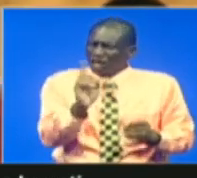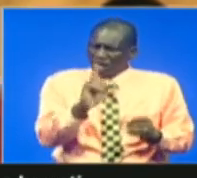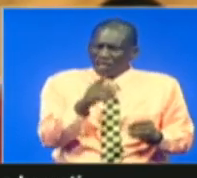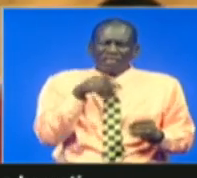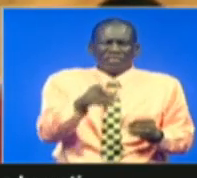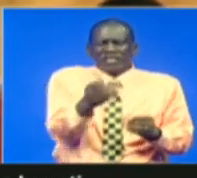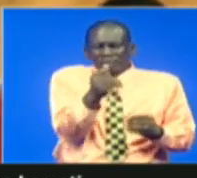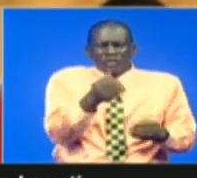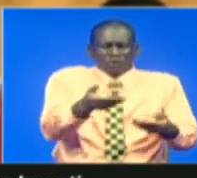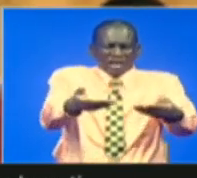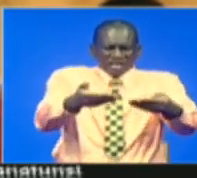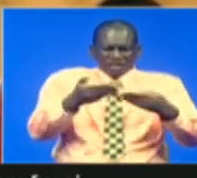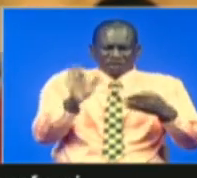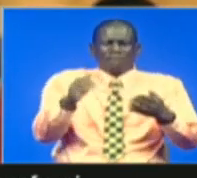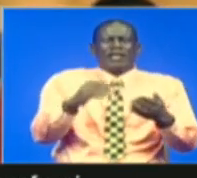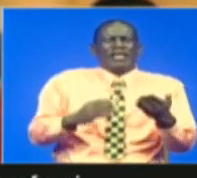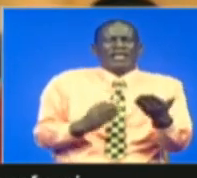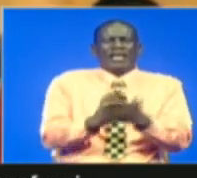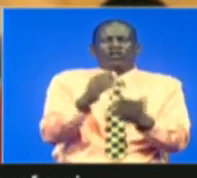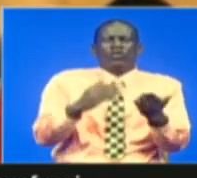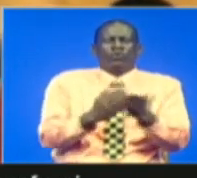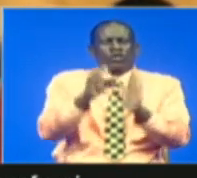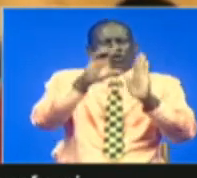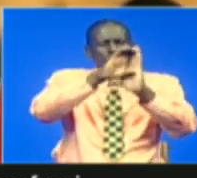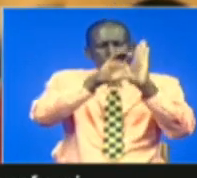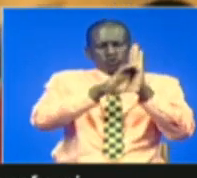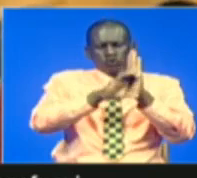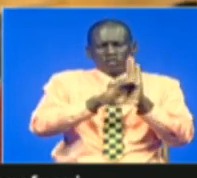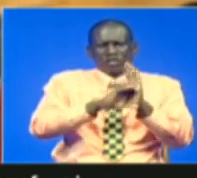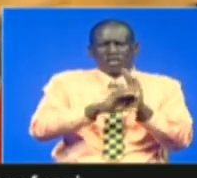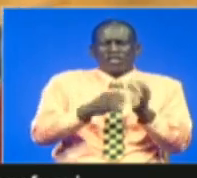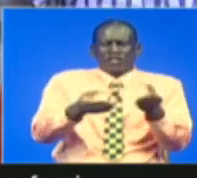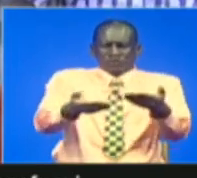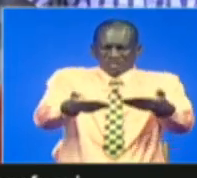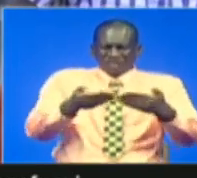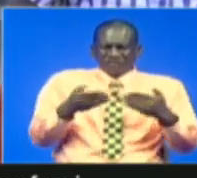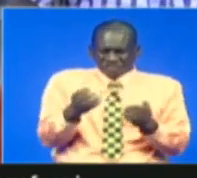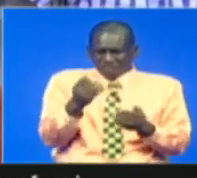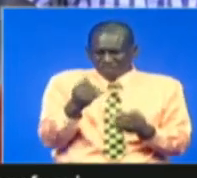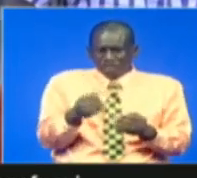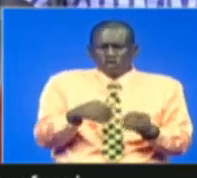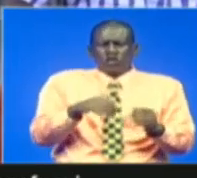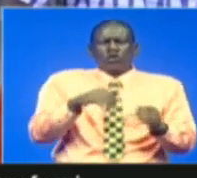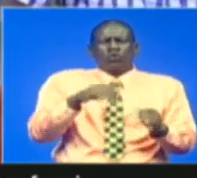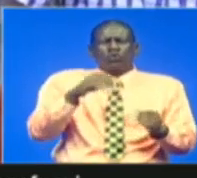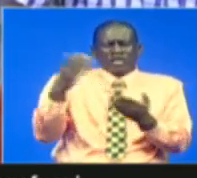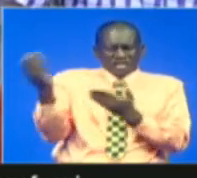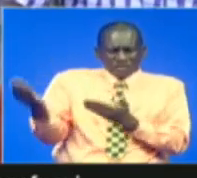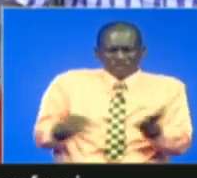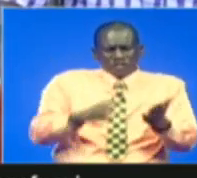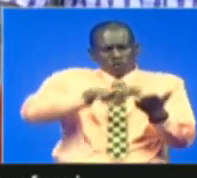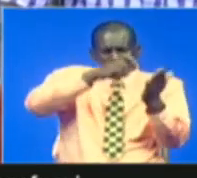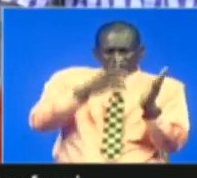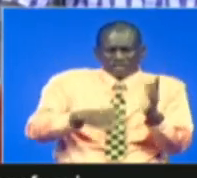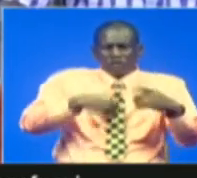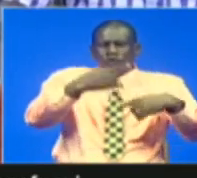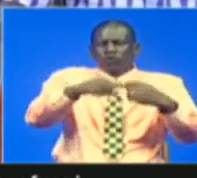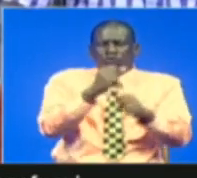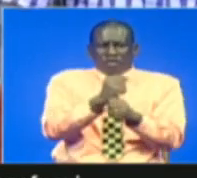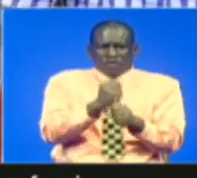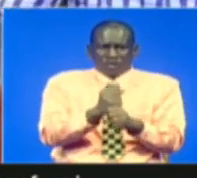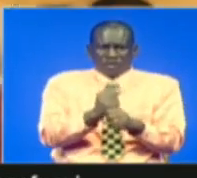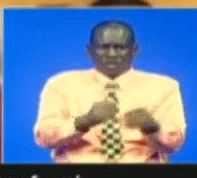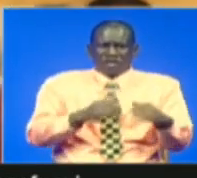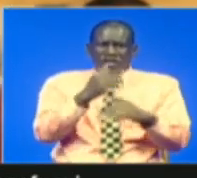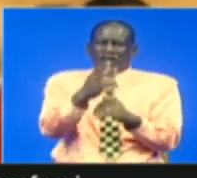katiba. Watupatie hiyo pesa, tulipe contractors na tuendelee na kazi. Baada ya kusema tu hakuna